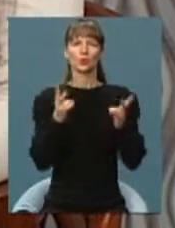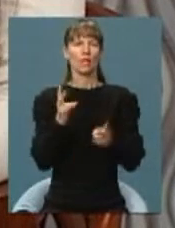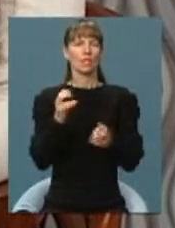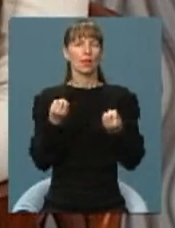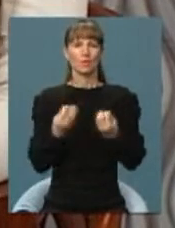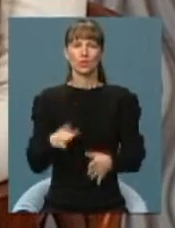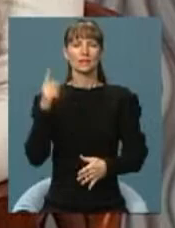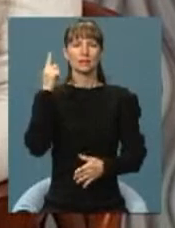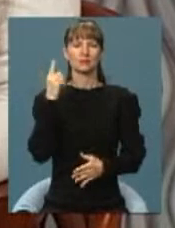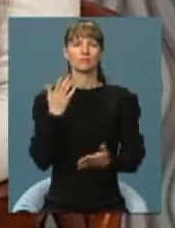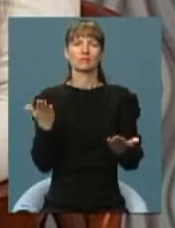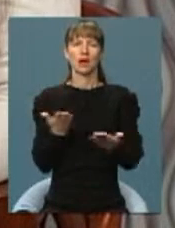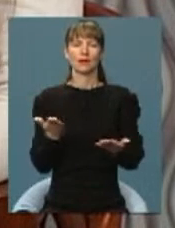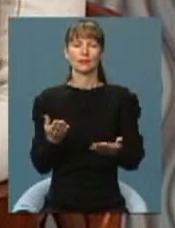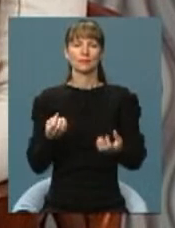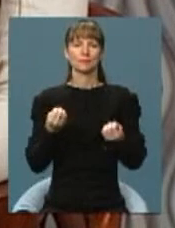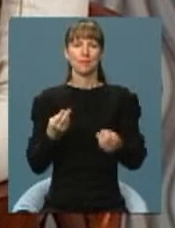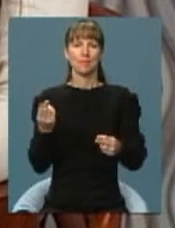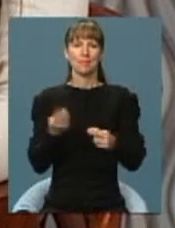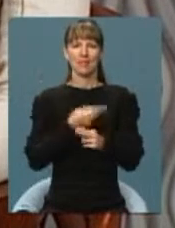просто, знаєш, там, якось так,